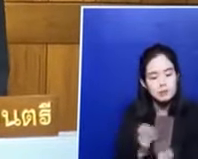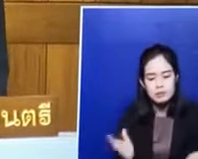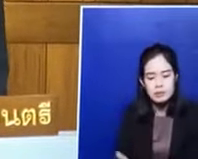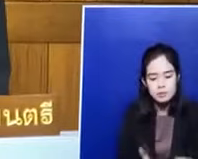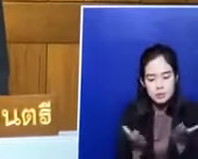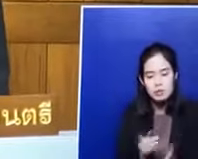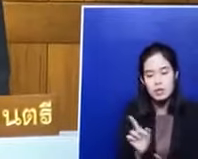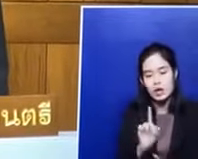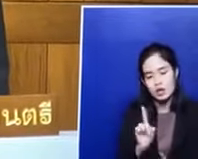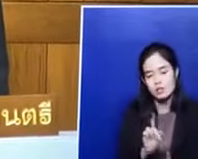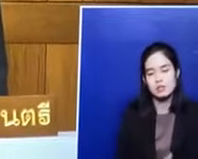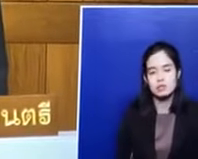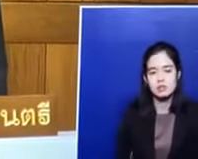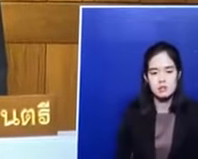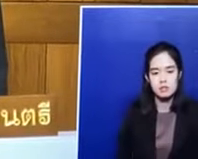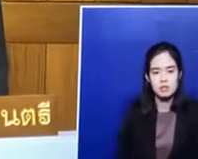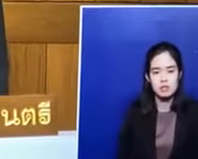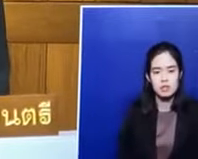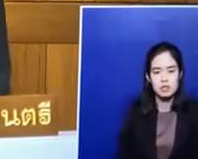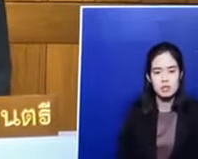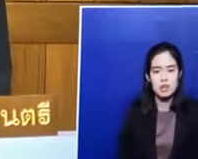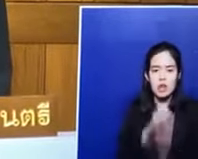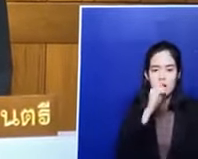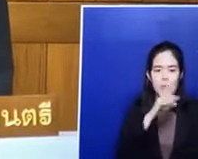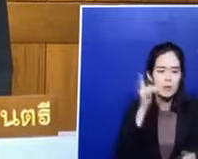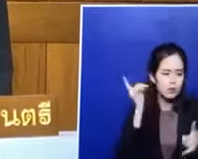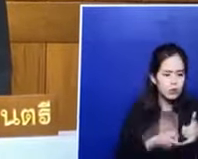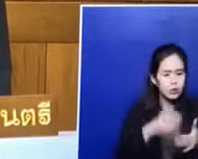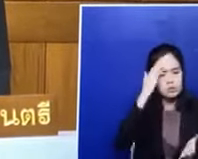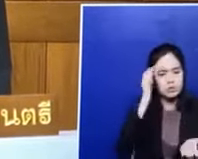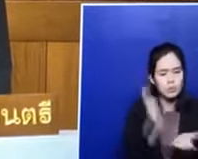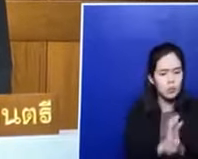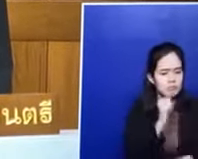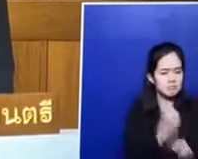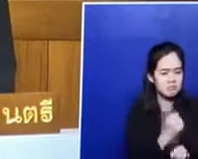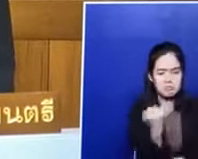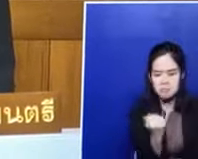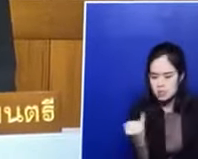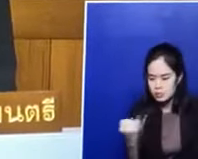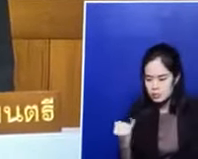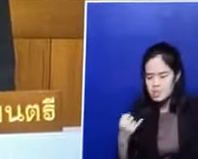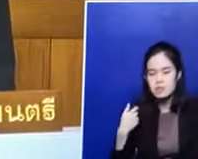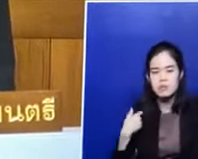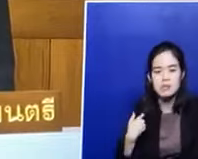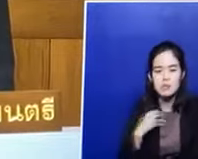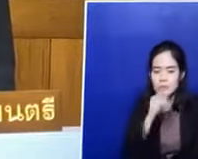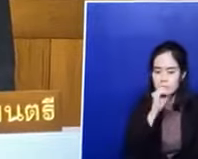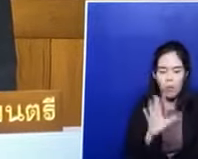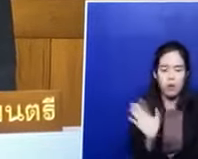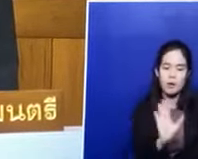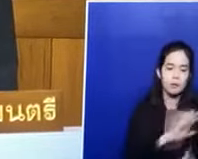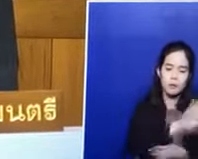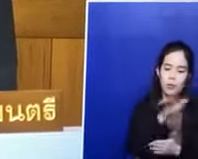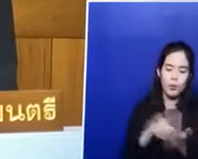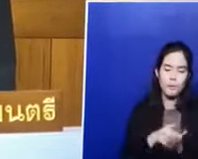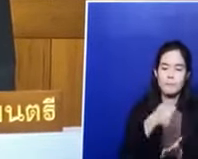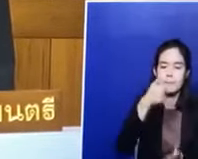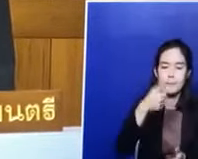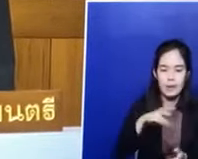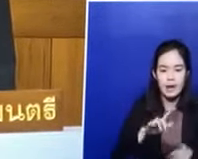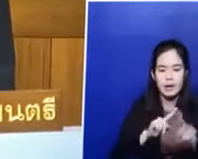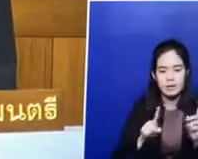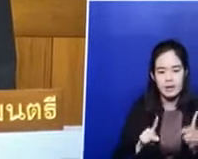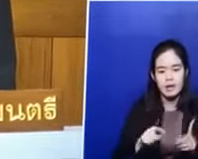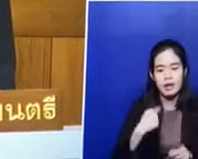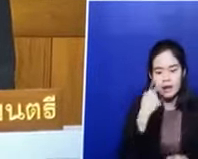ราไปโทษองค์กรทั้งหมดมันไม่น่าจะเป็นธรรมกับเขานะผมคิดว่าทุกคนก็ทำงานอย่างเต็มที่ภาระมีเยอะแยะน